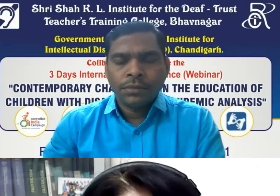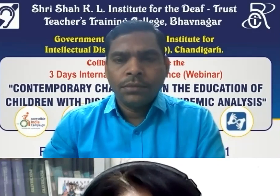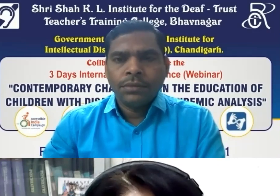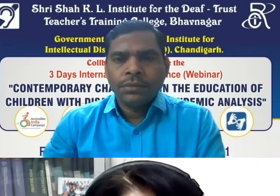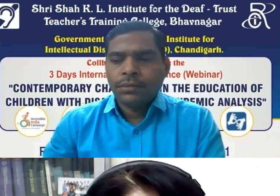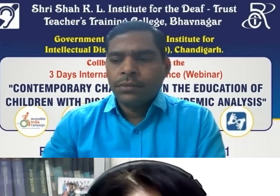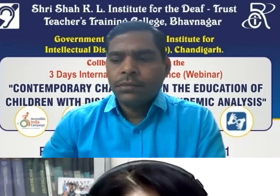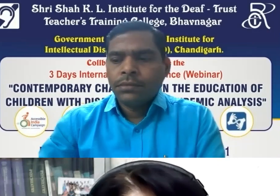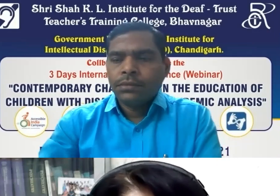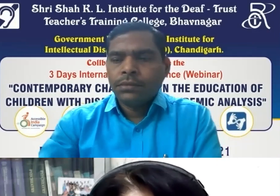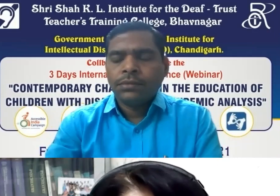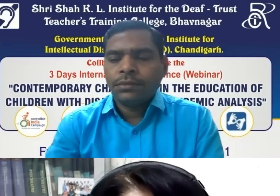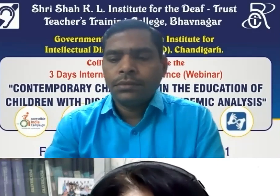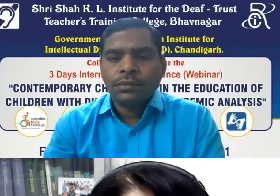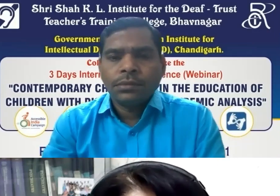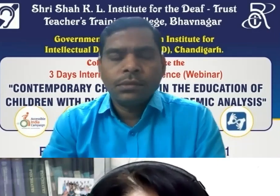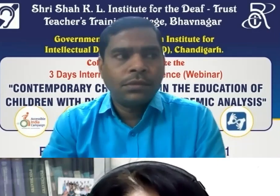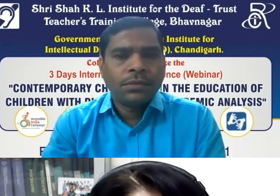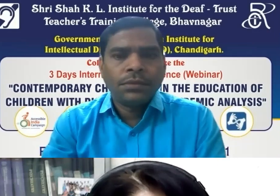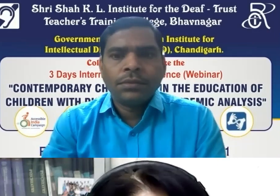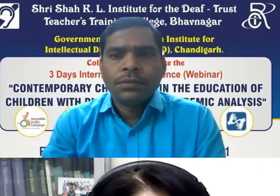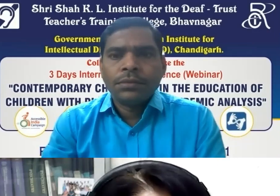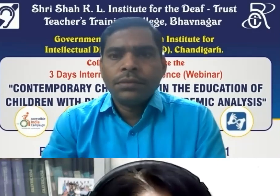Any more questions और प्रश्न है?